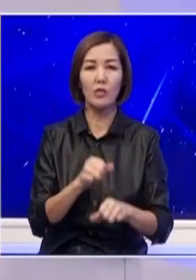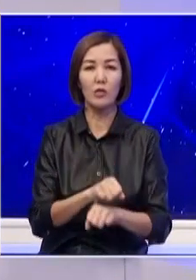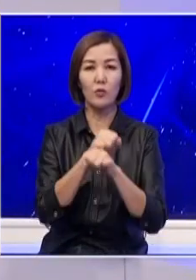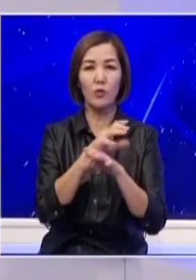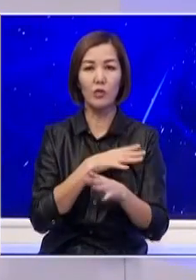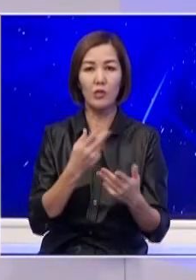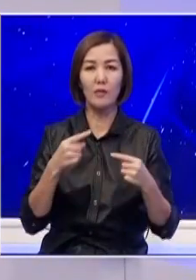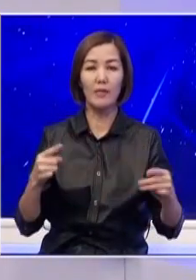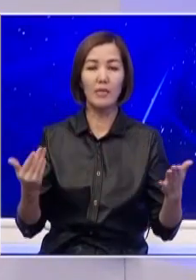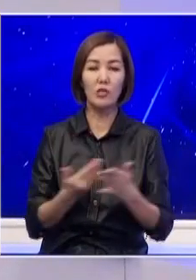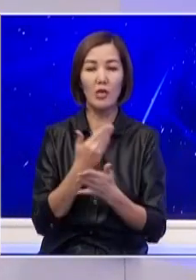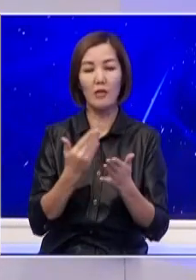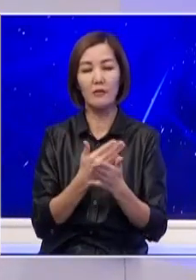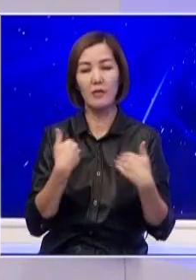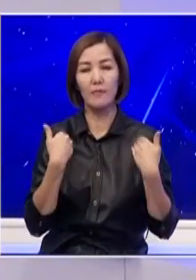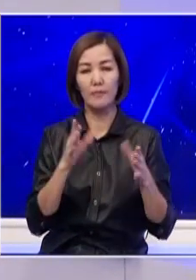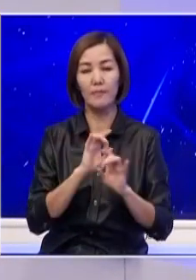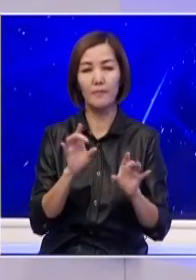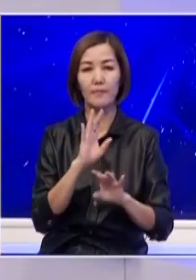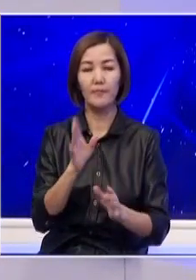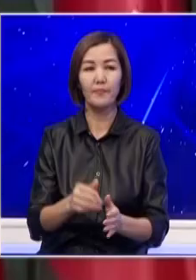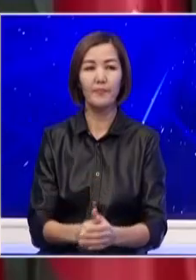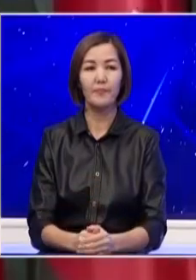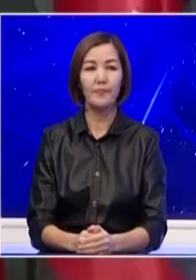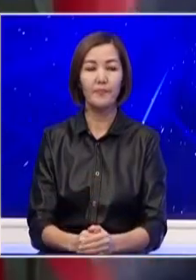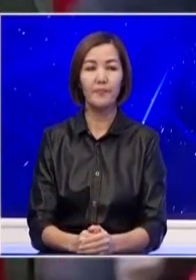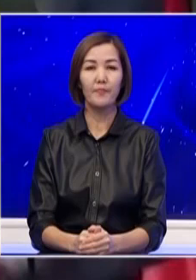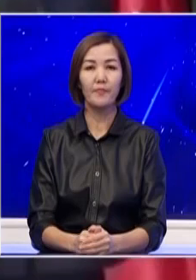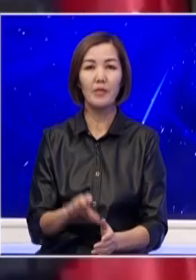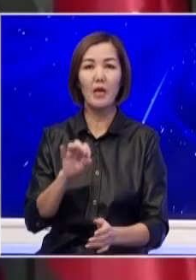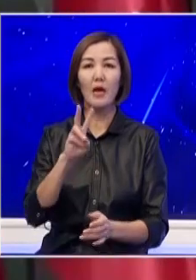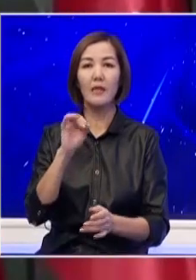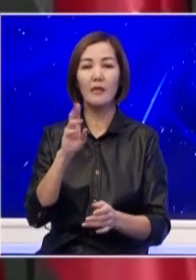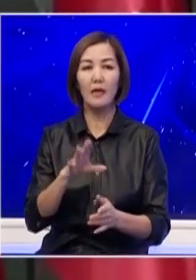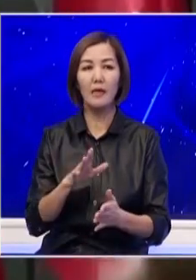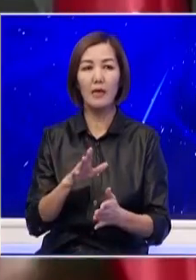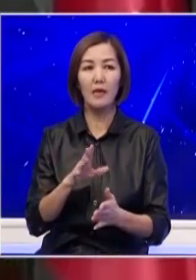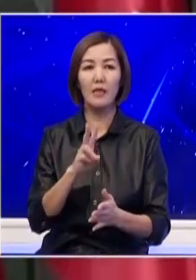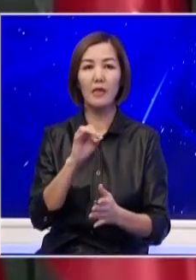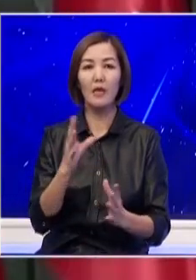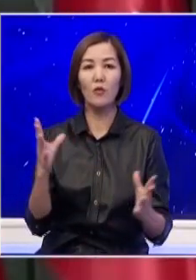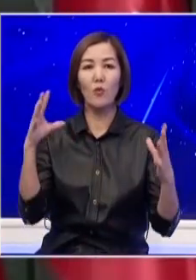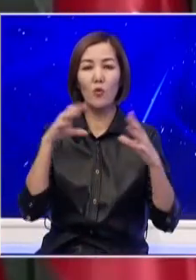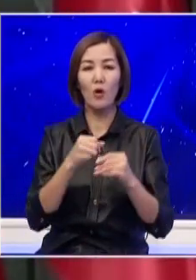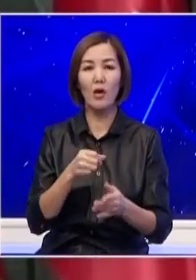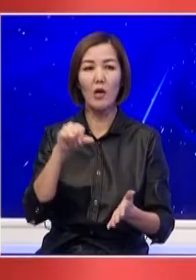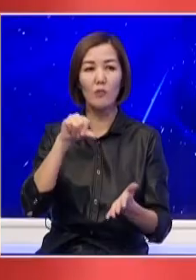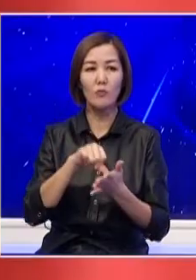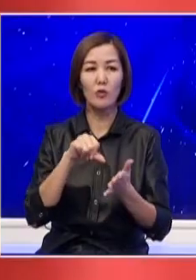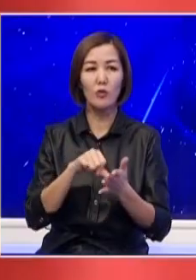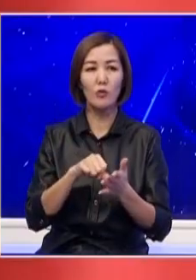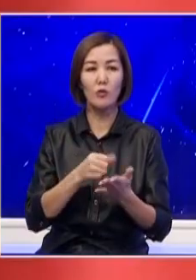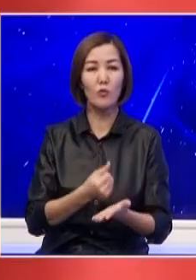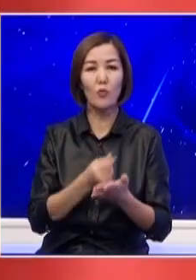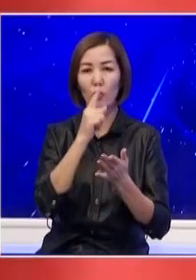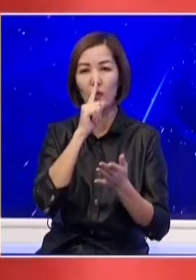Осы және өзгеде жаңалықтар келесі топтамада. Анкара Стокгольмның НАТО-ға мүшелігін қолдамайды. Бұл туралы Түркия президенті